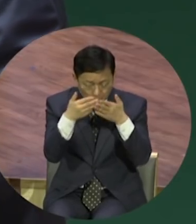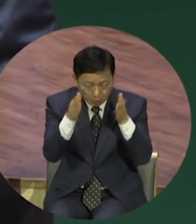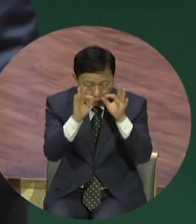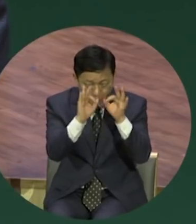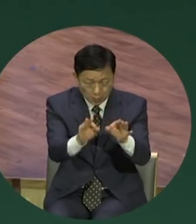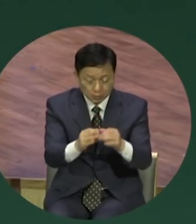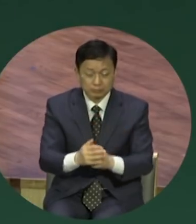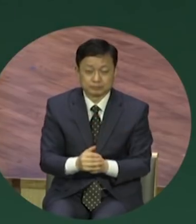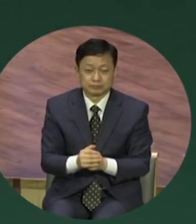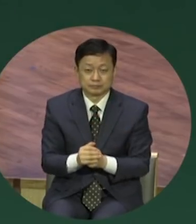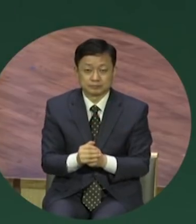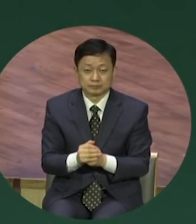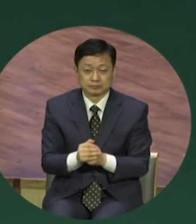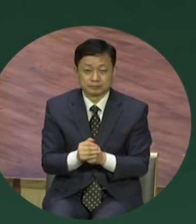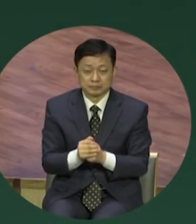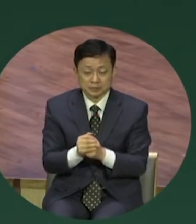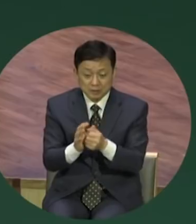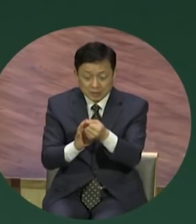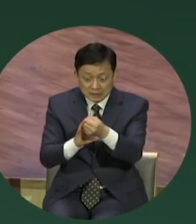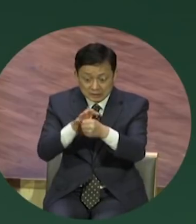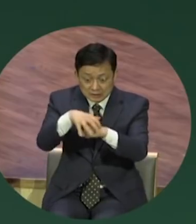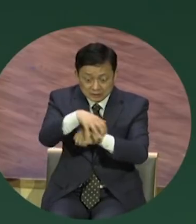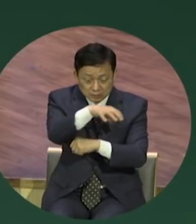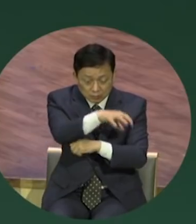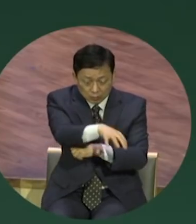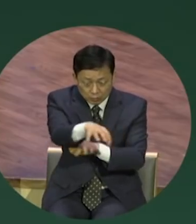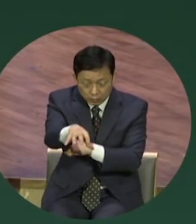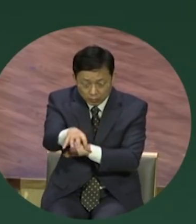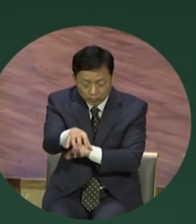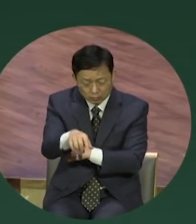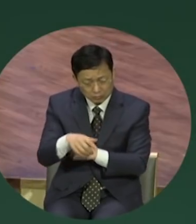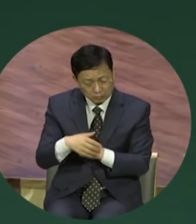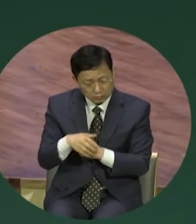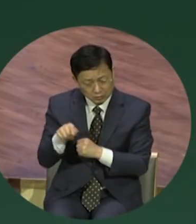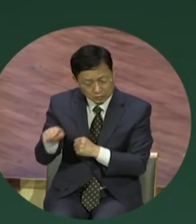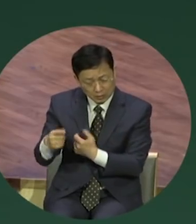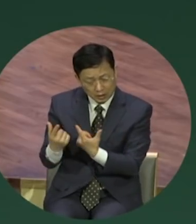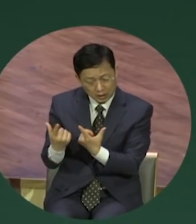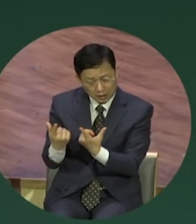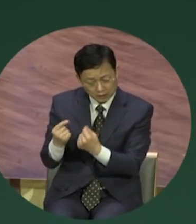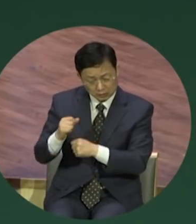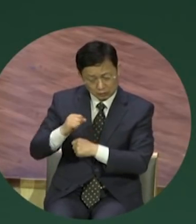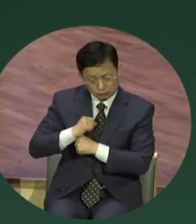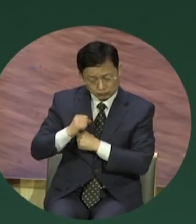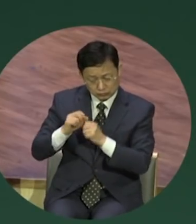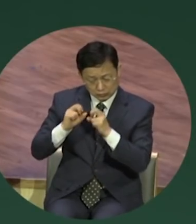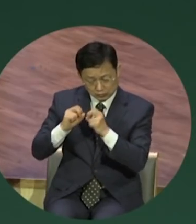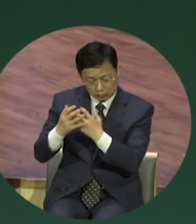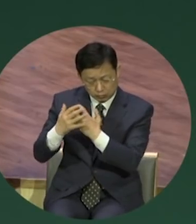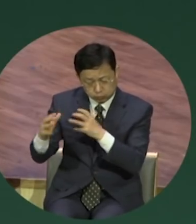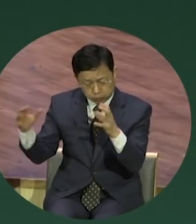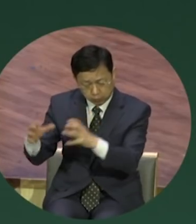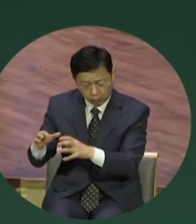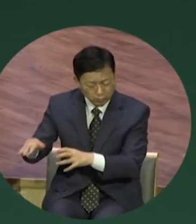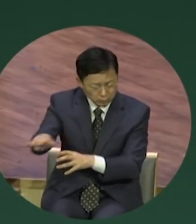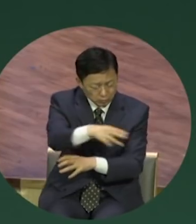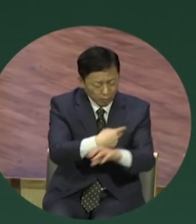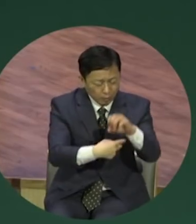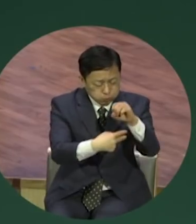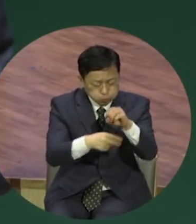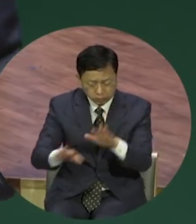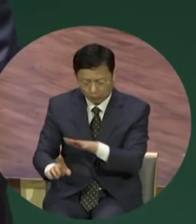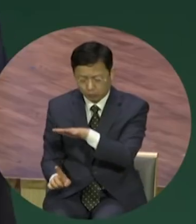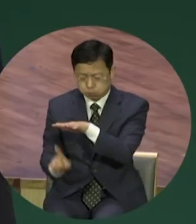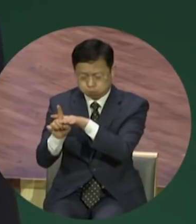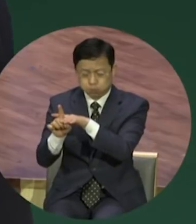아니, 지구상에서 그러면은 어느 단체에 이런 군인들이 있냐 말이요. Then if you look at all the different global networks and